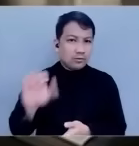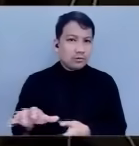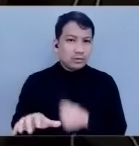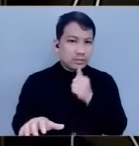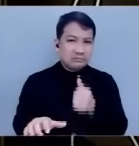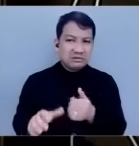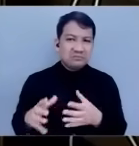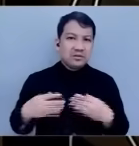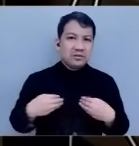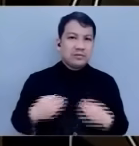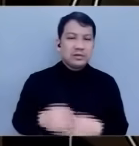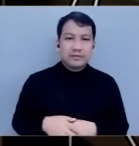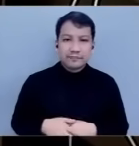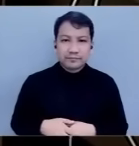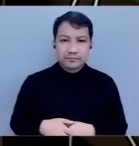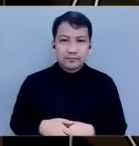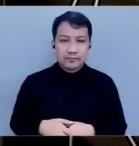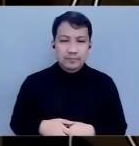it.